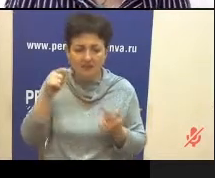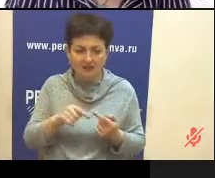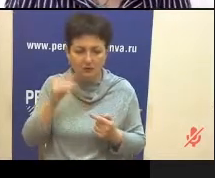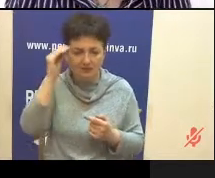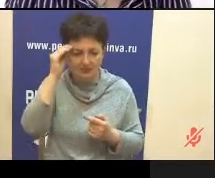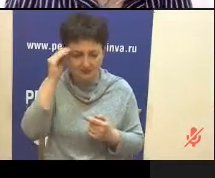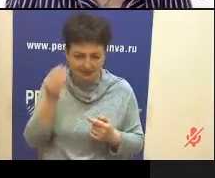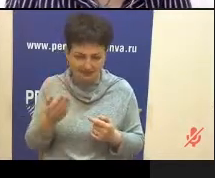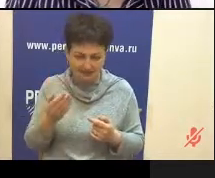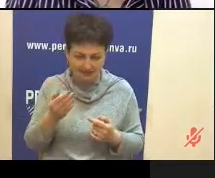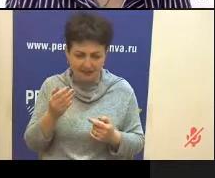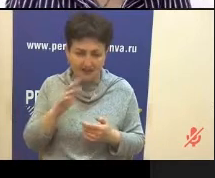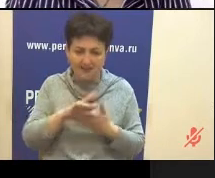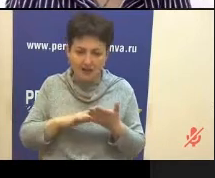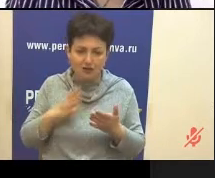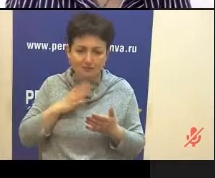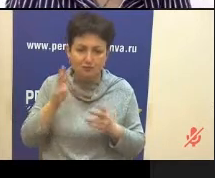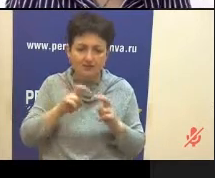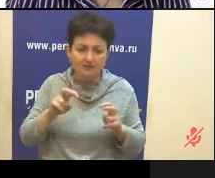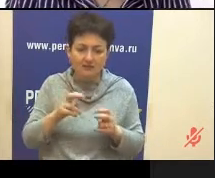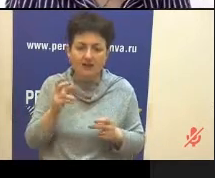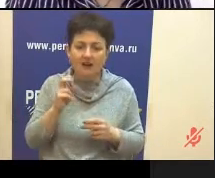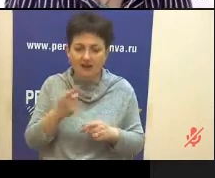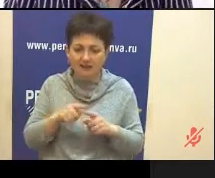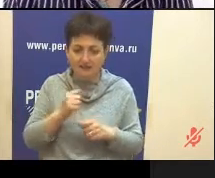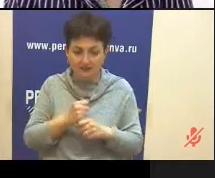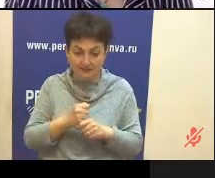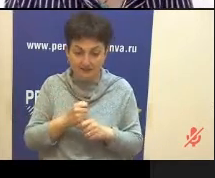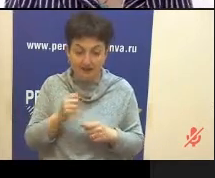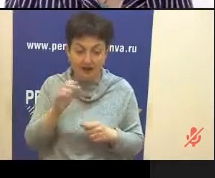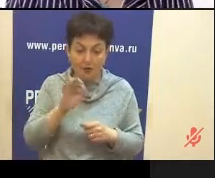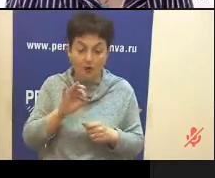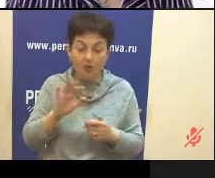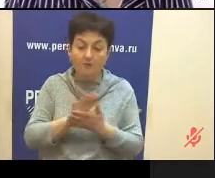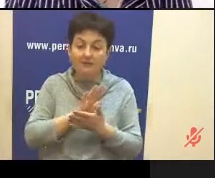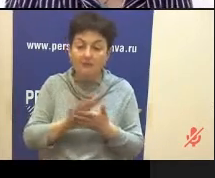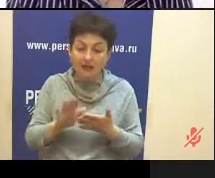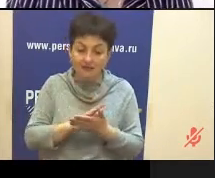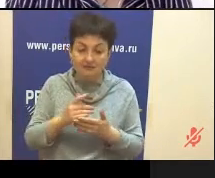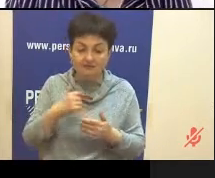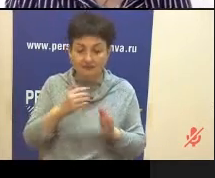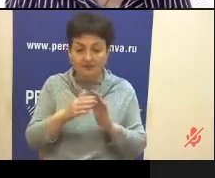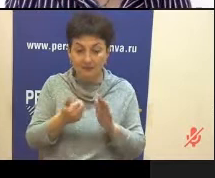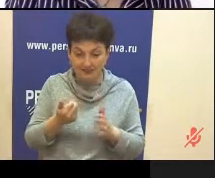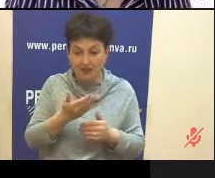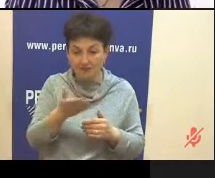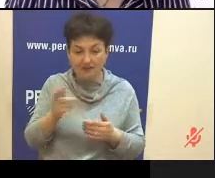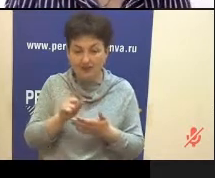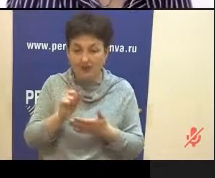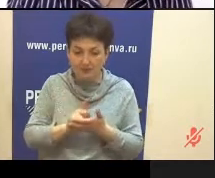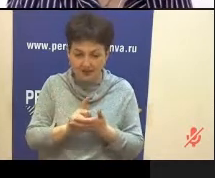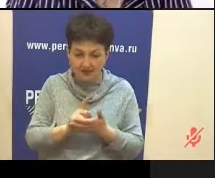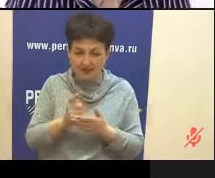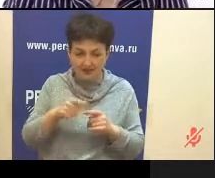смысл. Дальше будем разбираться на примерах, как это делать. По поводу бесплатности. Я призываю вас обязательно,